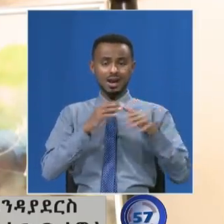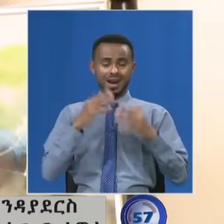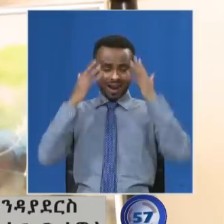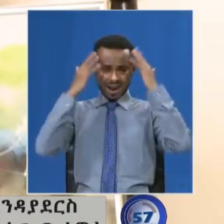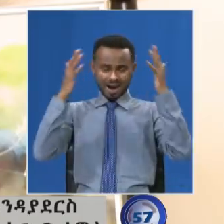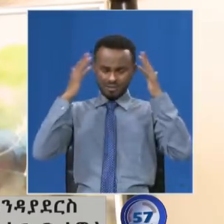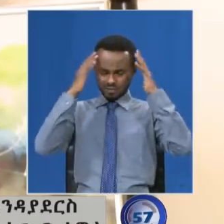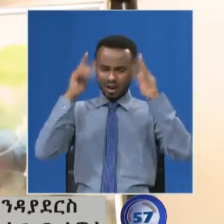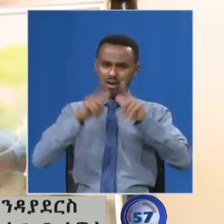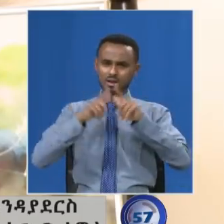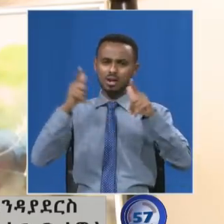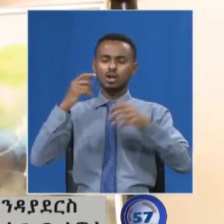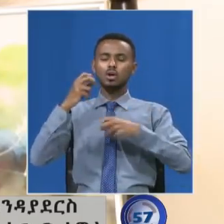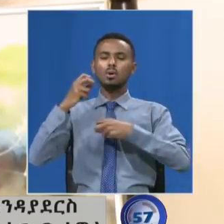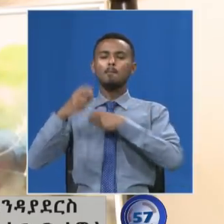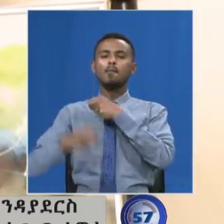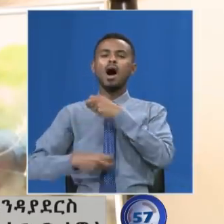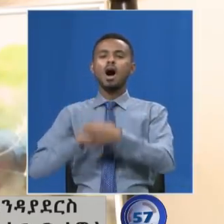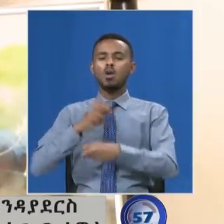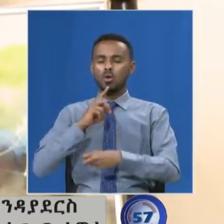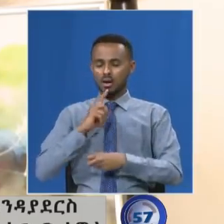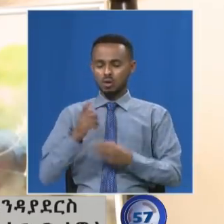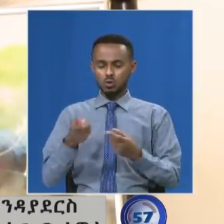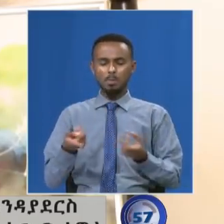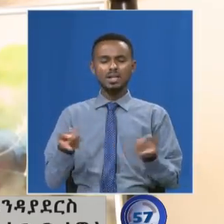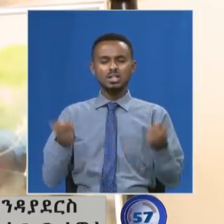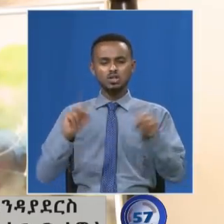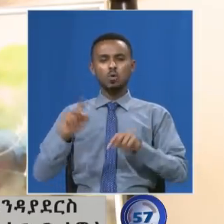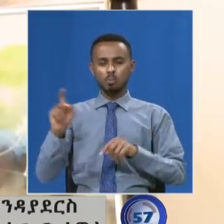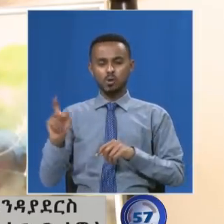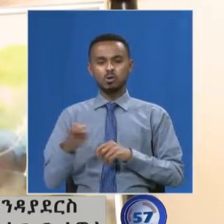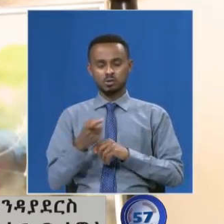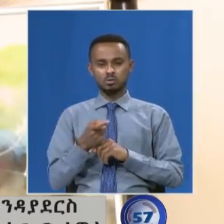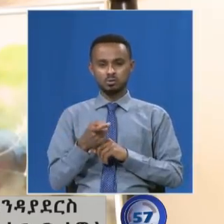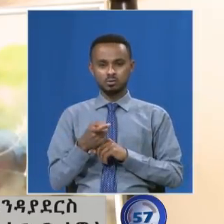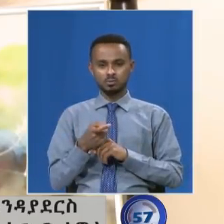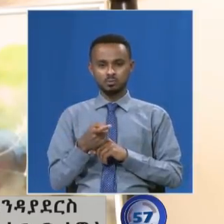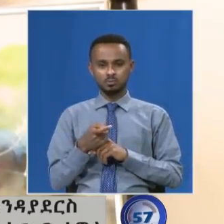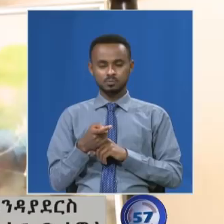ለአፋር ትልቅ ባለውለታ ናቸው። ምንጊዜም